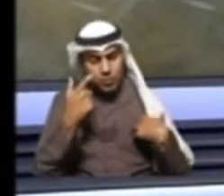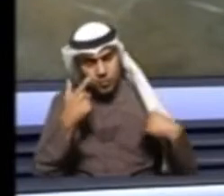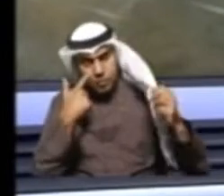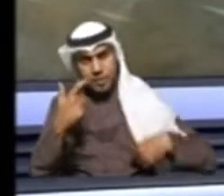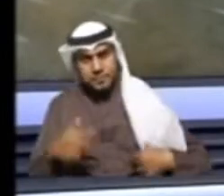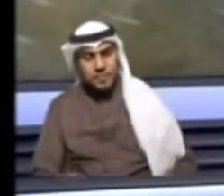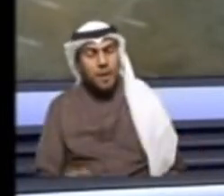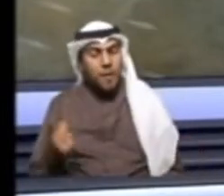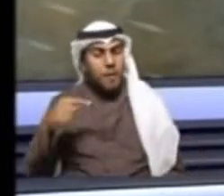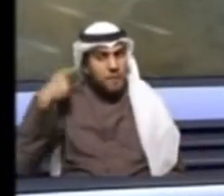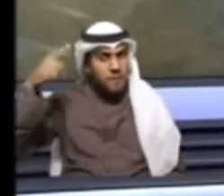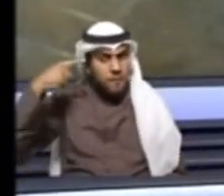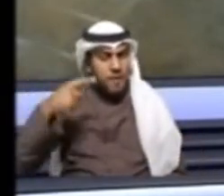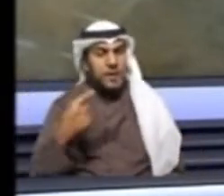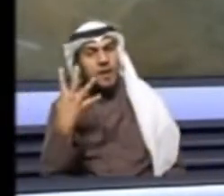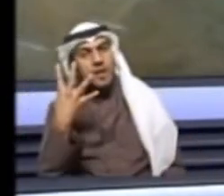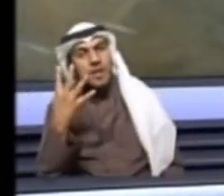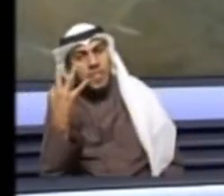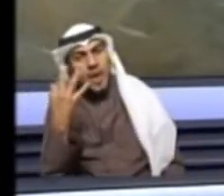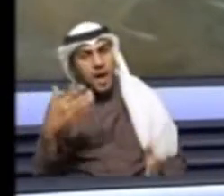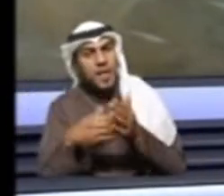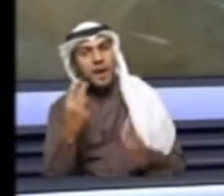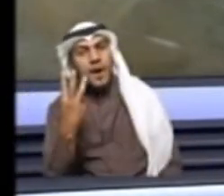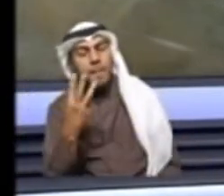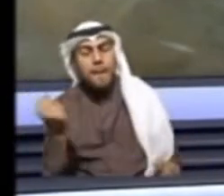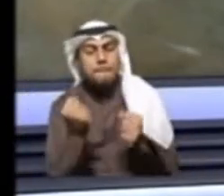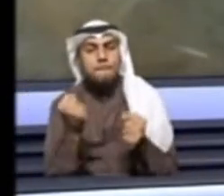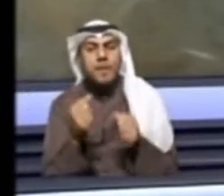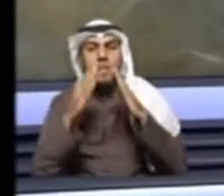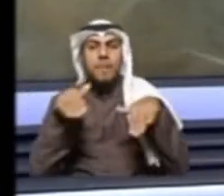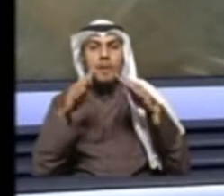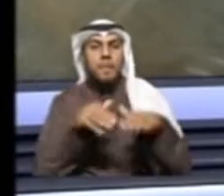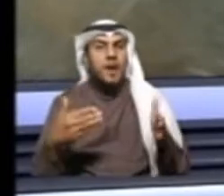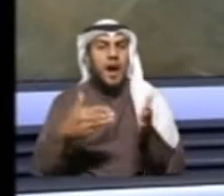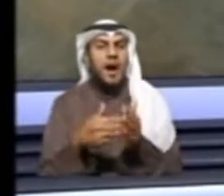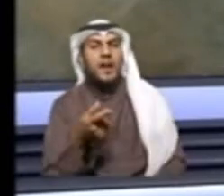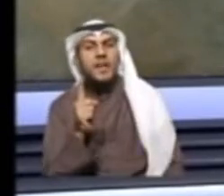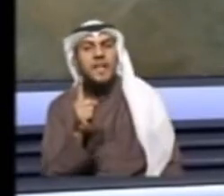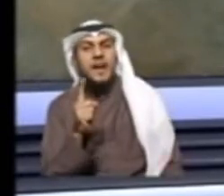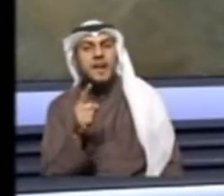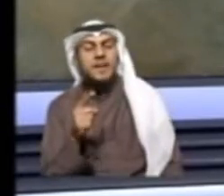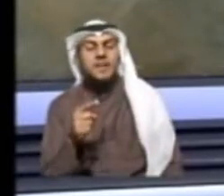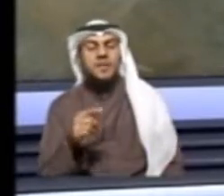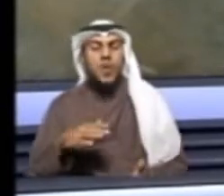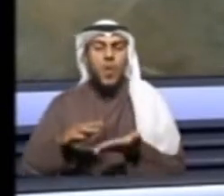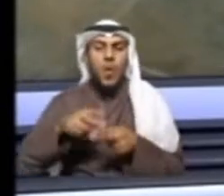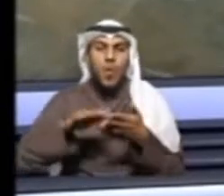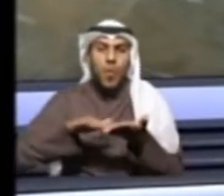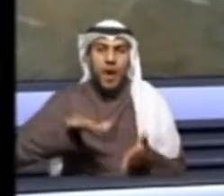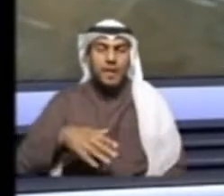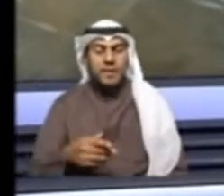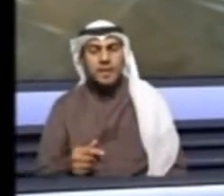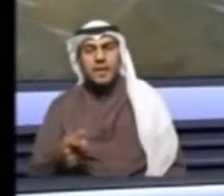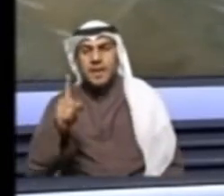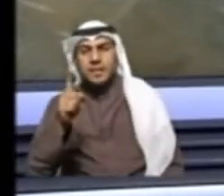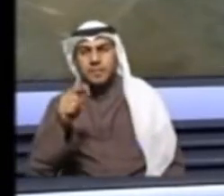راح يكون 3 إلى 4 درجات مئوية في المناطق البرية، ومدينة الكويت توصل إلى 11 درجة مئوية، والجزر ما بين 11 درجة